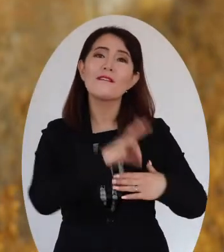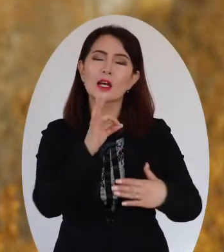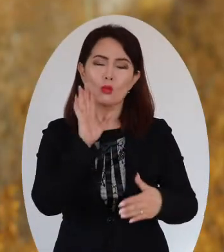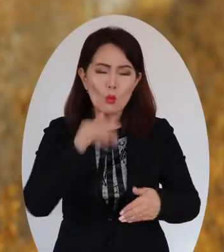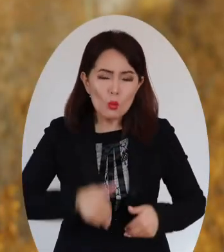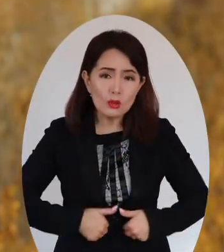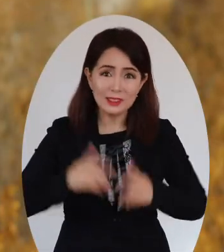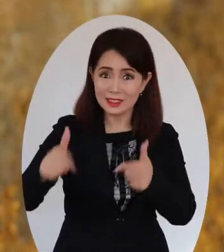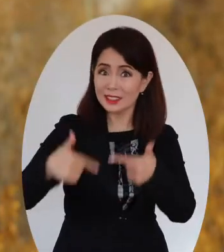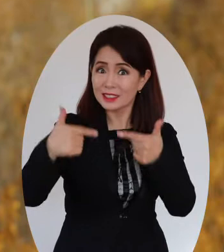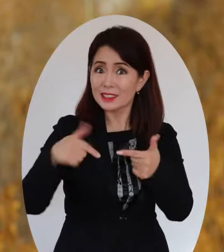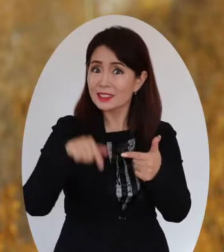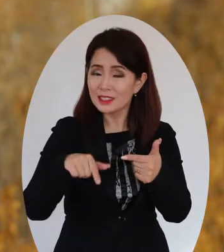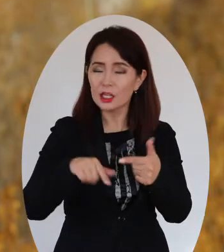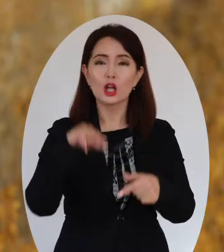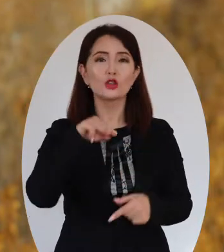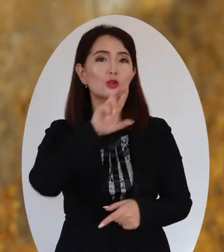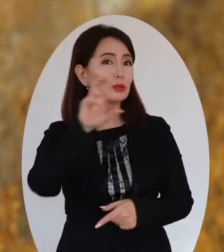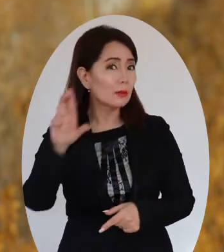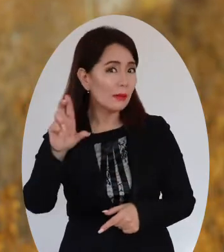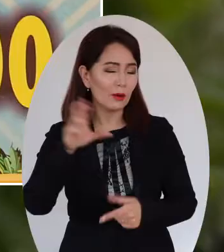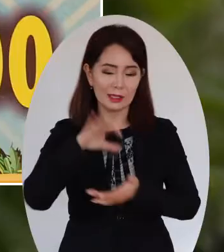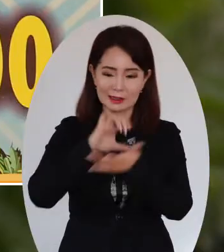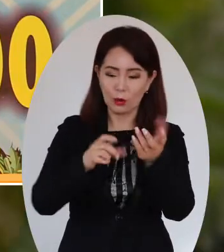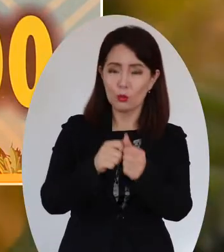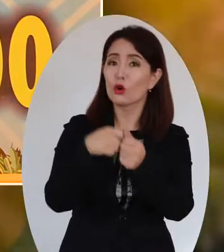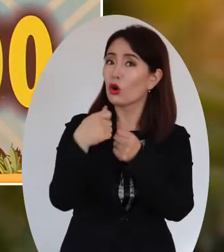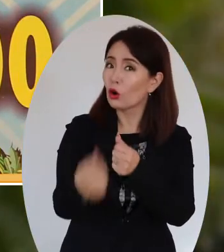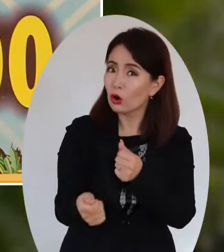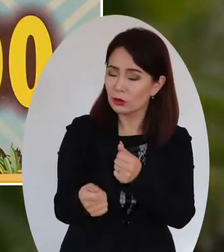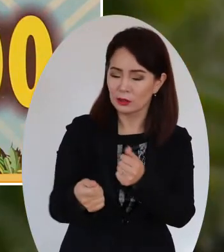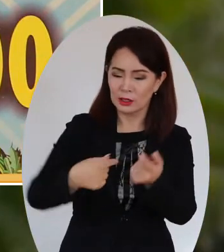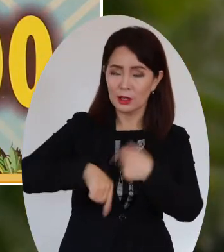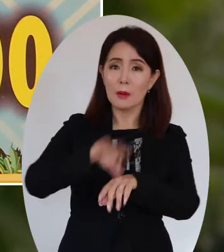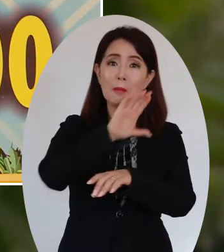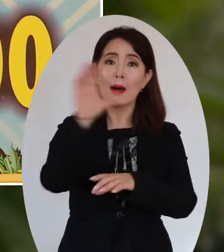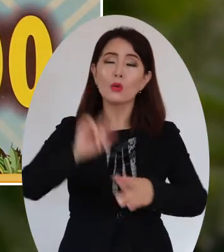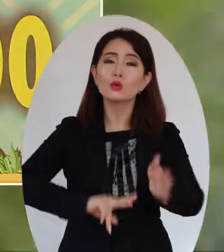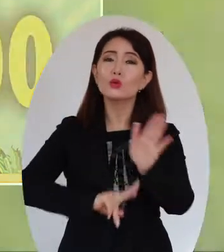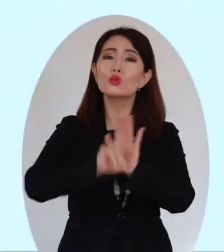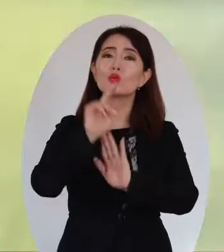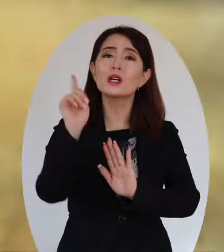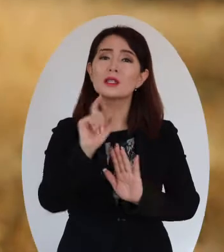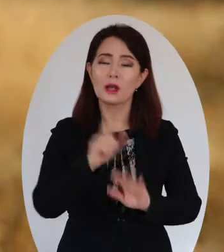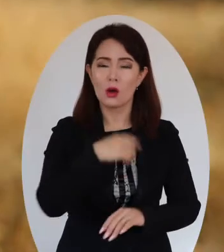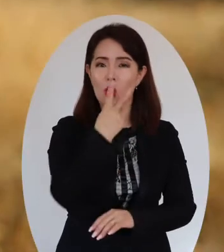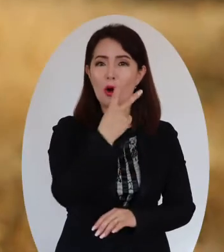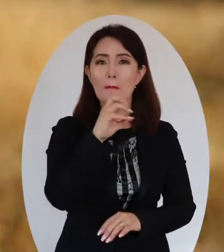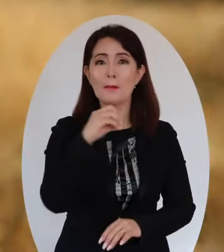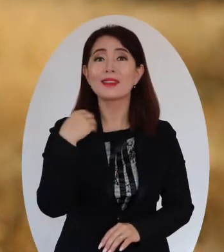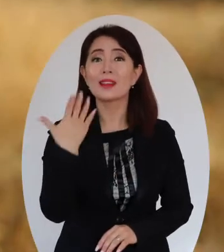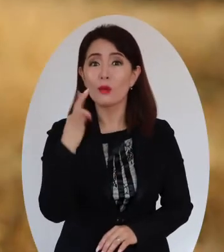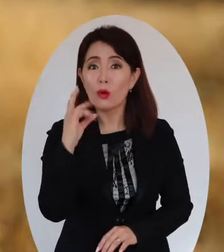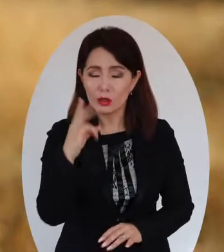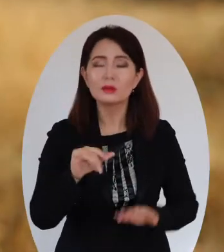энэ төрөмс байгууллагаас санхүүжүүлж энэ байгууллага маань 2005 онд анх үндсэн суурьа тавиад